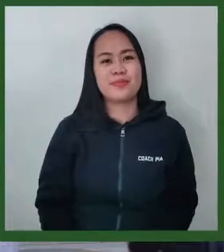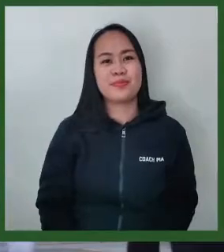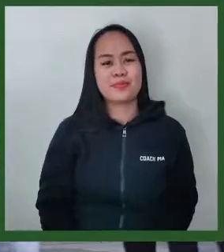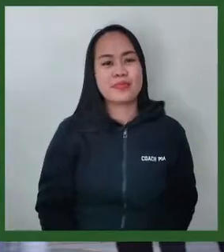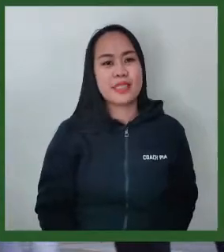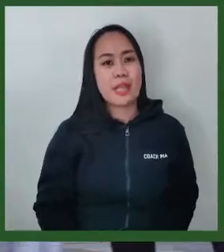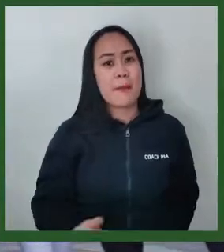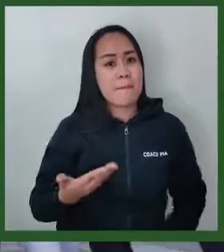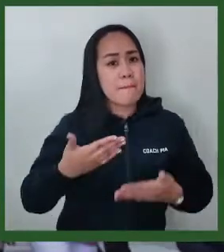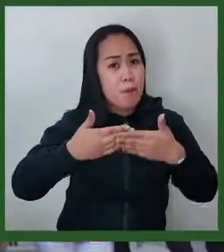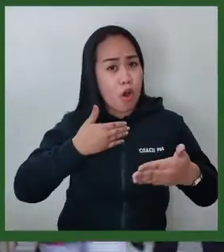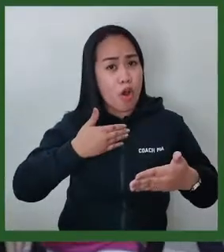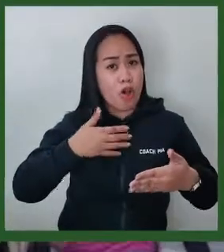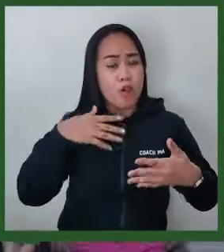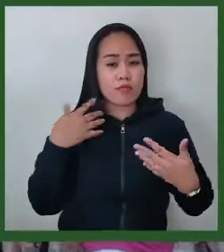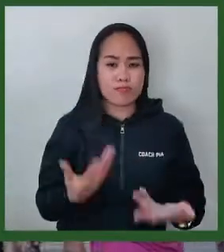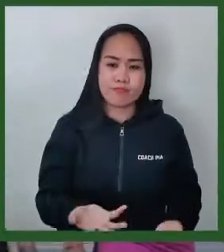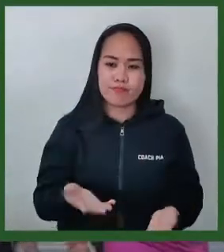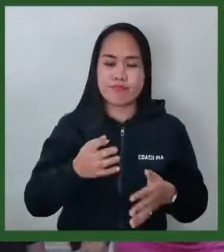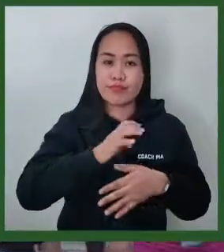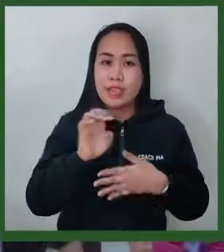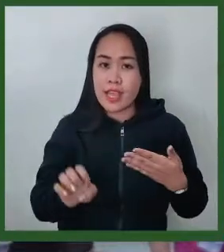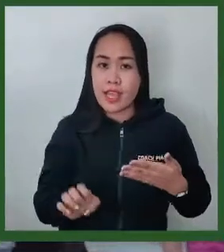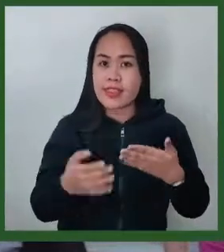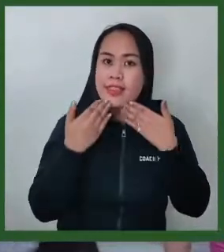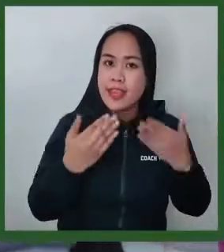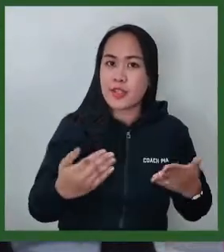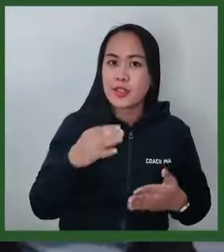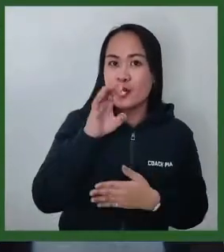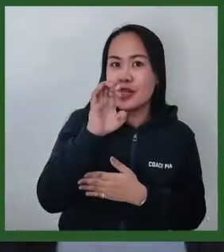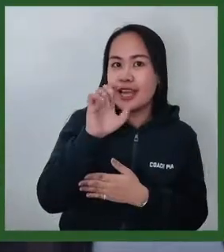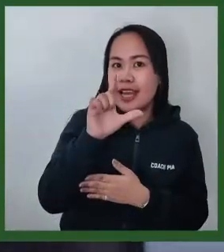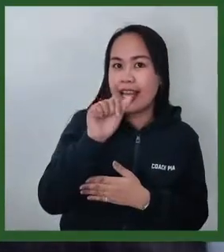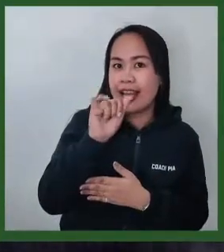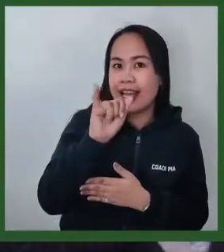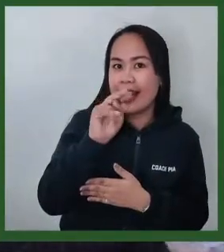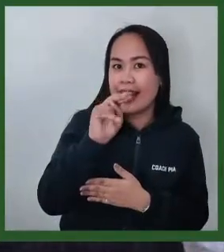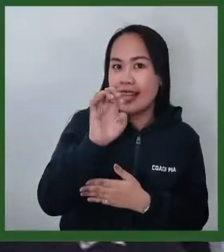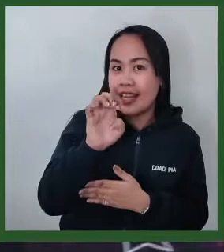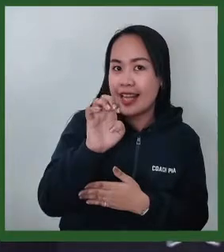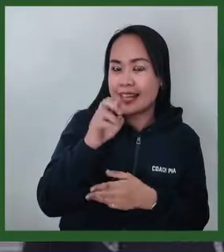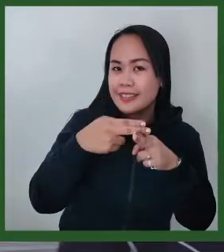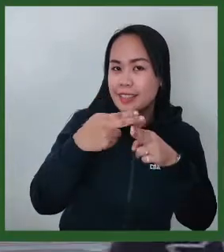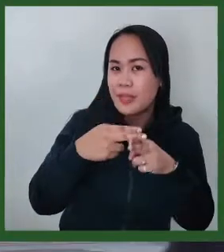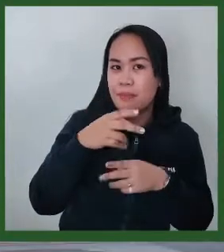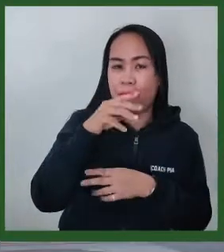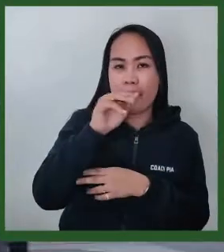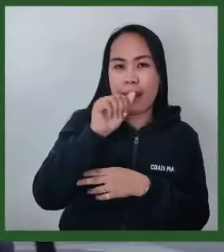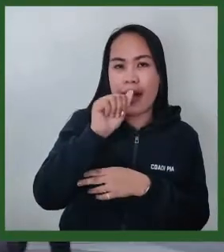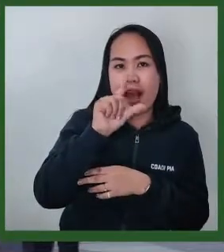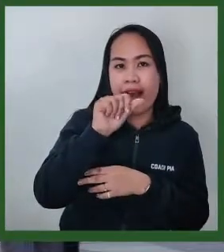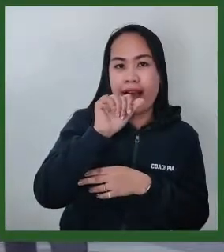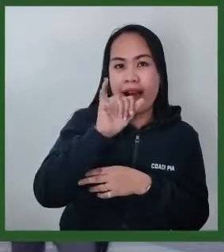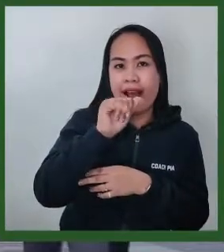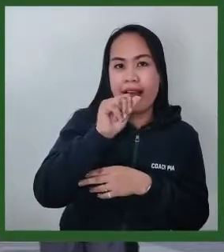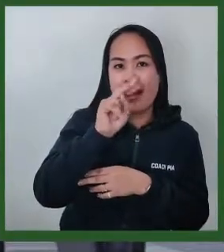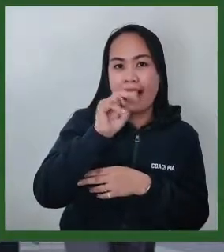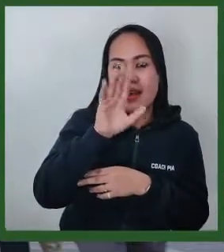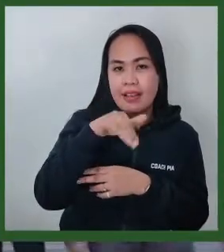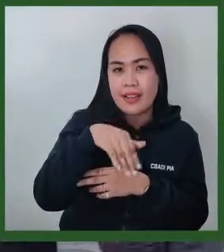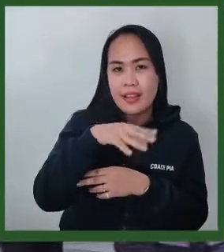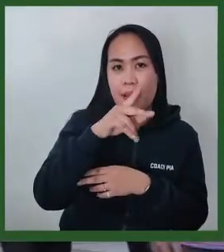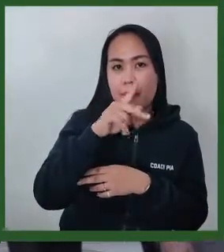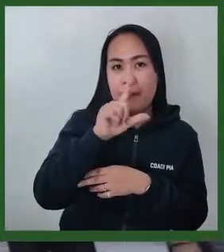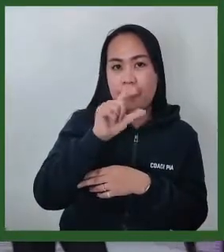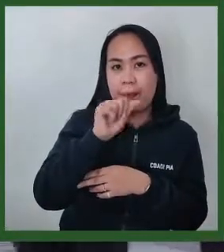no, kay Ma'am Elaine, no, of Malayan Plaza. So nandito po kami ngayon sa harap ng kanilang property. So Malayan Plaza is one of those